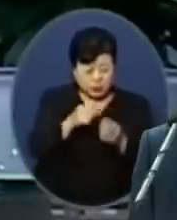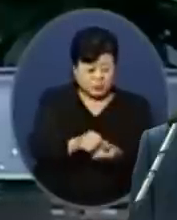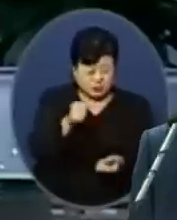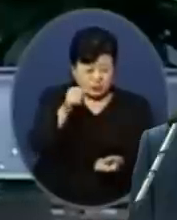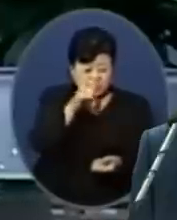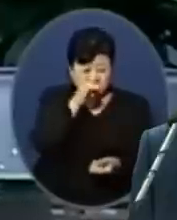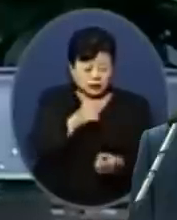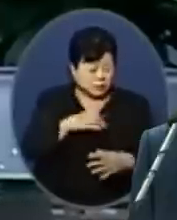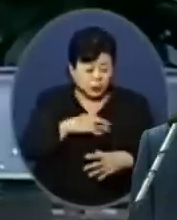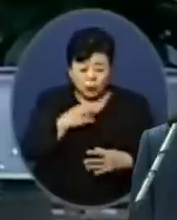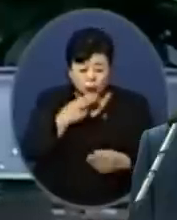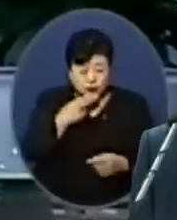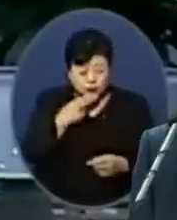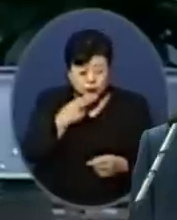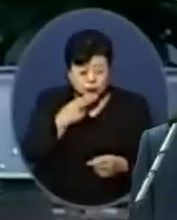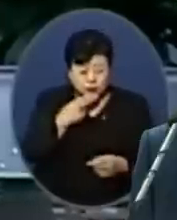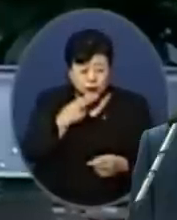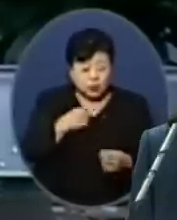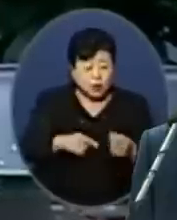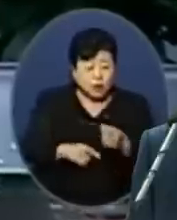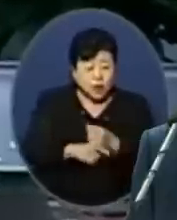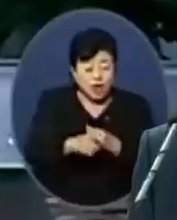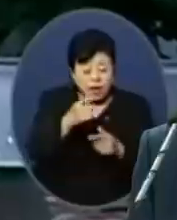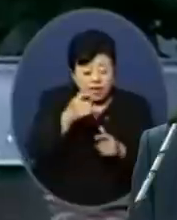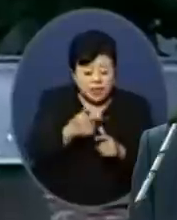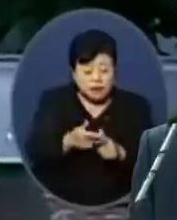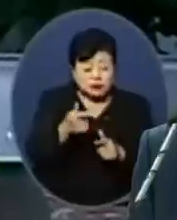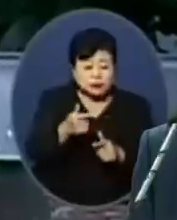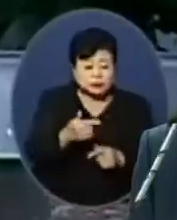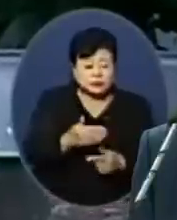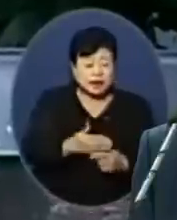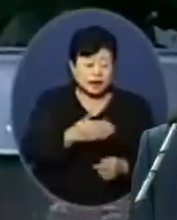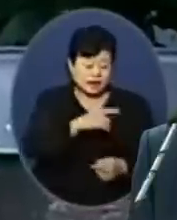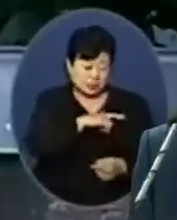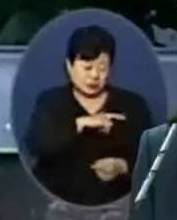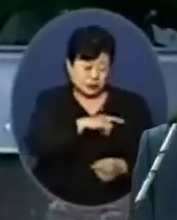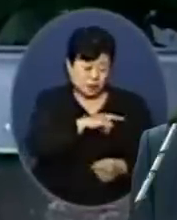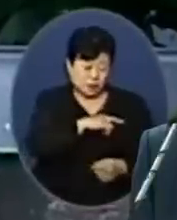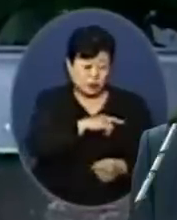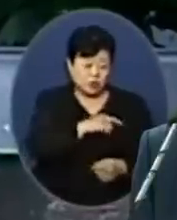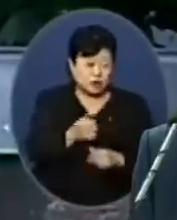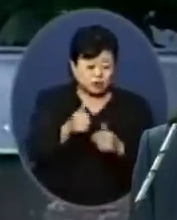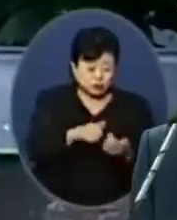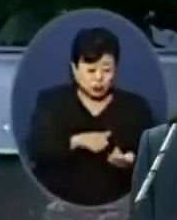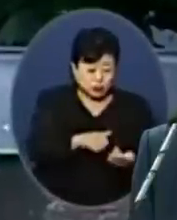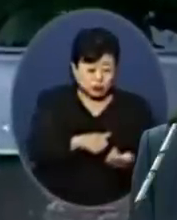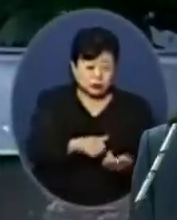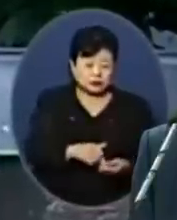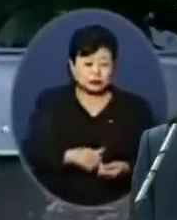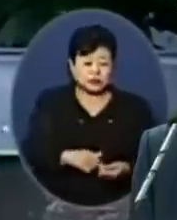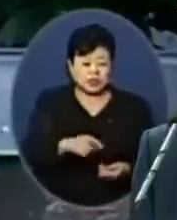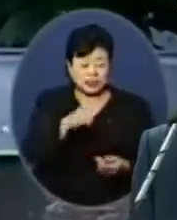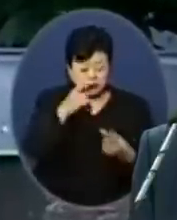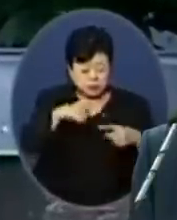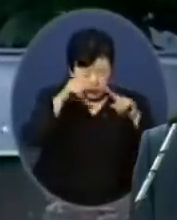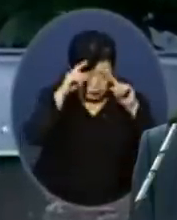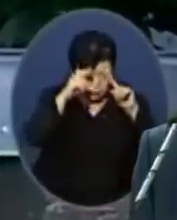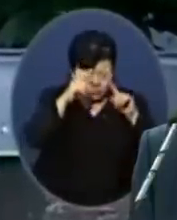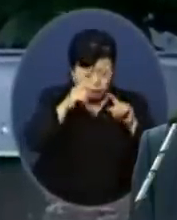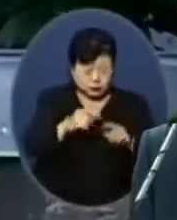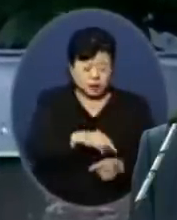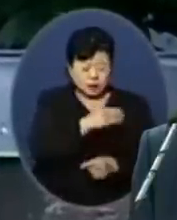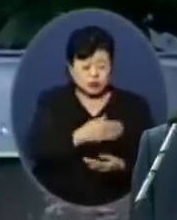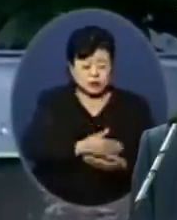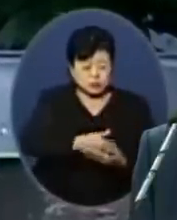열고 있어도 겁나지 않습니다. 왜냐하면 예수님이 내 이름으로 죽어서 내 이름으로 음부의